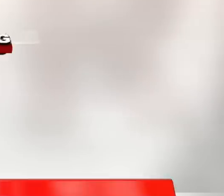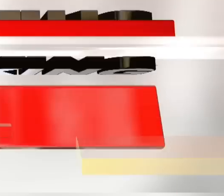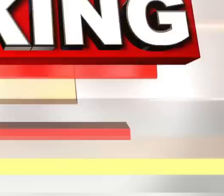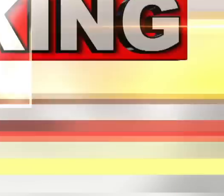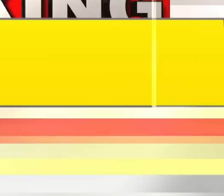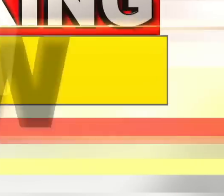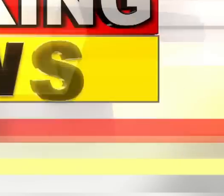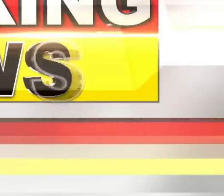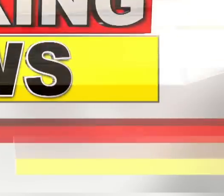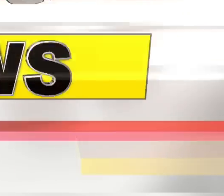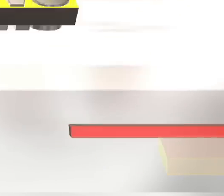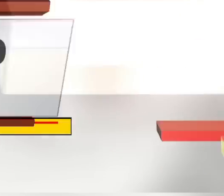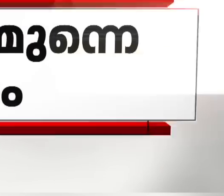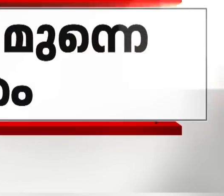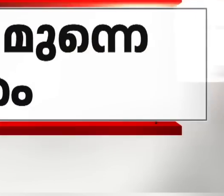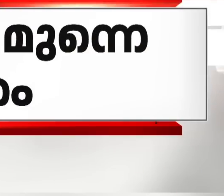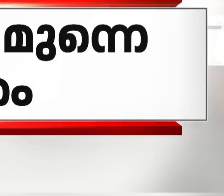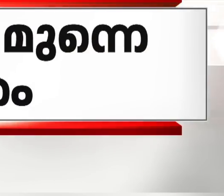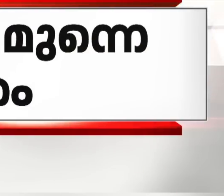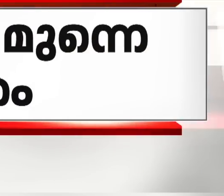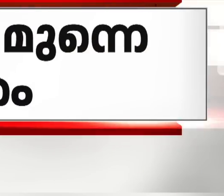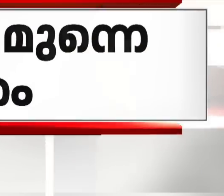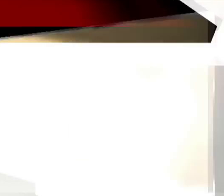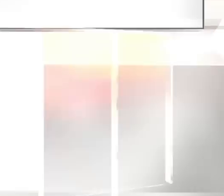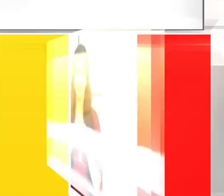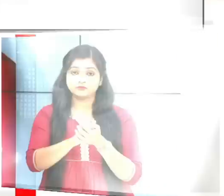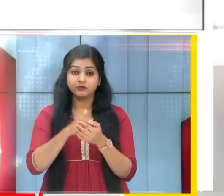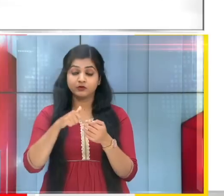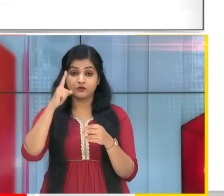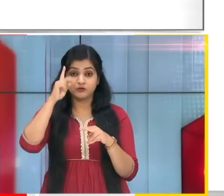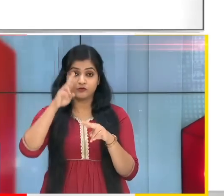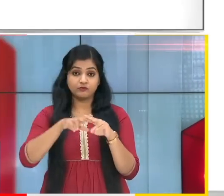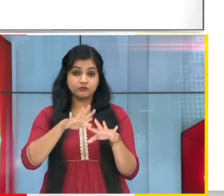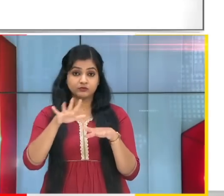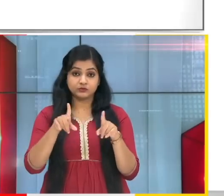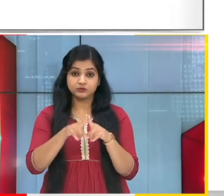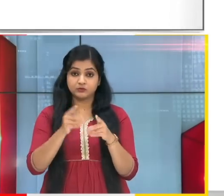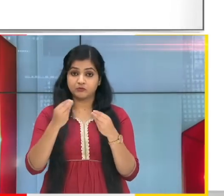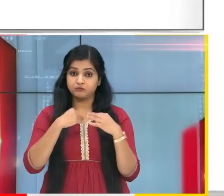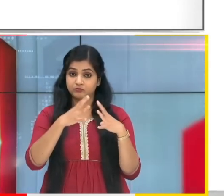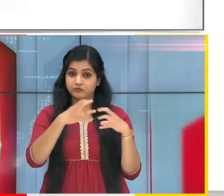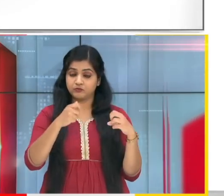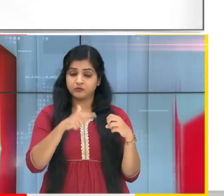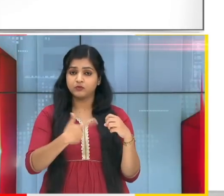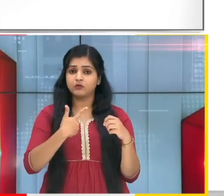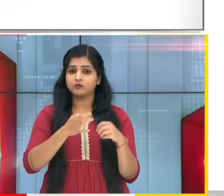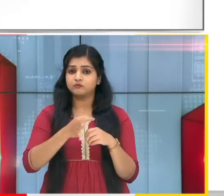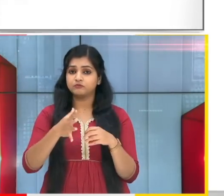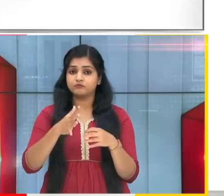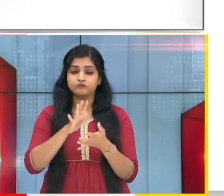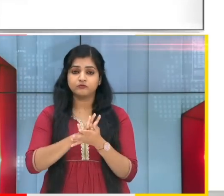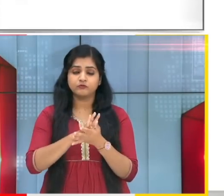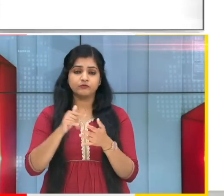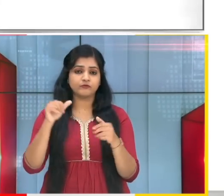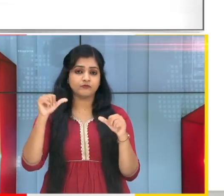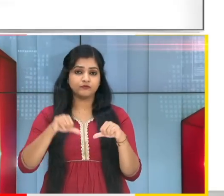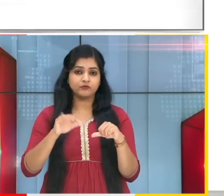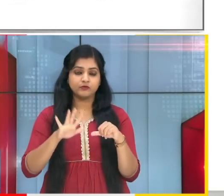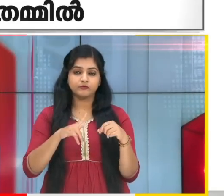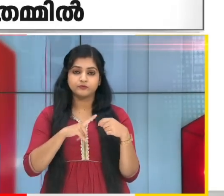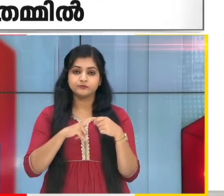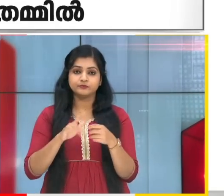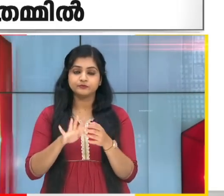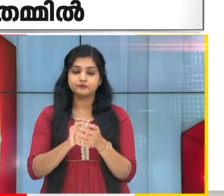ജില്ലാ കളക്ടർക്ക് ഇതുമായി ബന്ധപ്പെട്ട് കത്ത് നൽകി. ഈ നിലയിലെങ്കിൽ വെടിക്കെട്ട് തുടരാൻ കഴിയില്ല, ഇത്തരത്തിലുള്ള കർശനമായ നിബന്ധനകൾ അംഗീകരിക്കാൻ കഴിയില്ല. കാരണം ഇത്